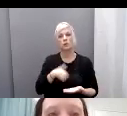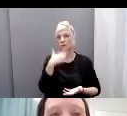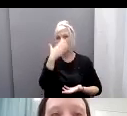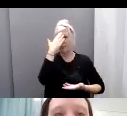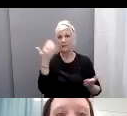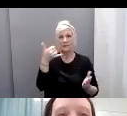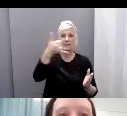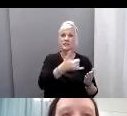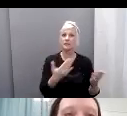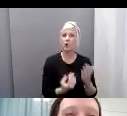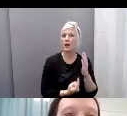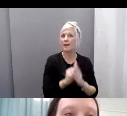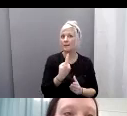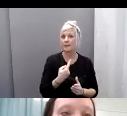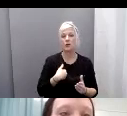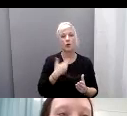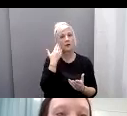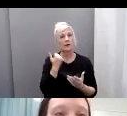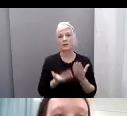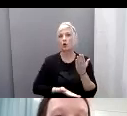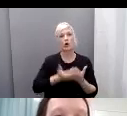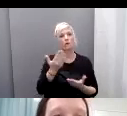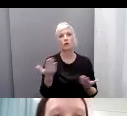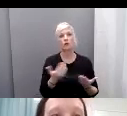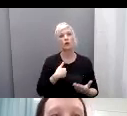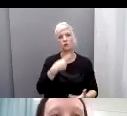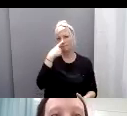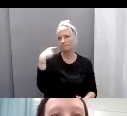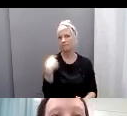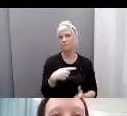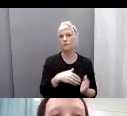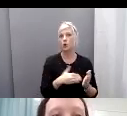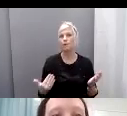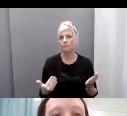avgöra vad jag blir utsatt för. Och